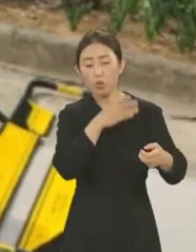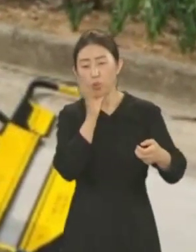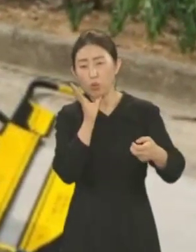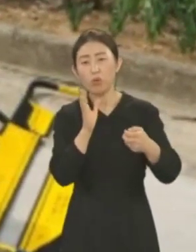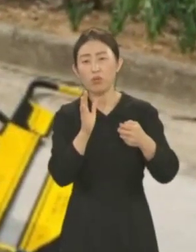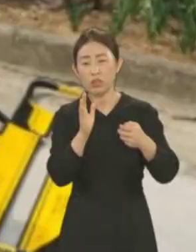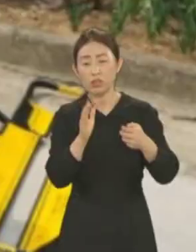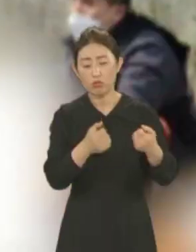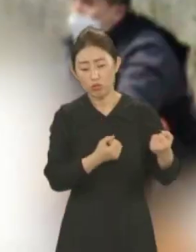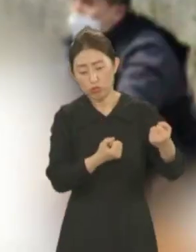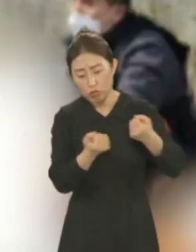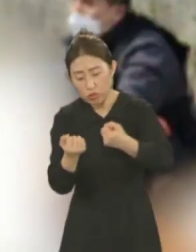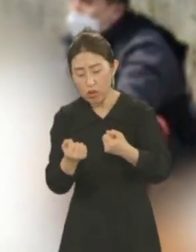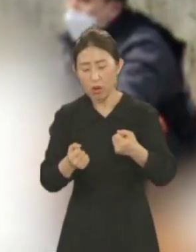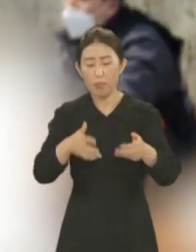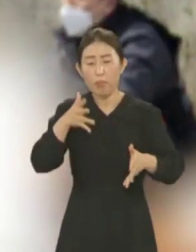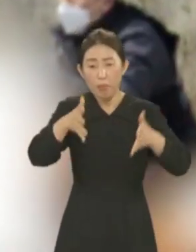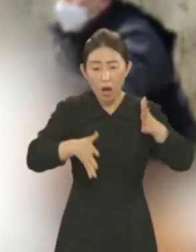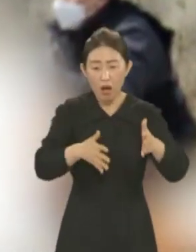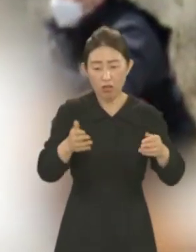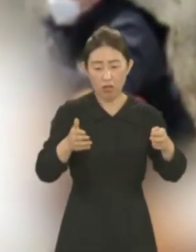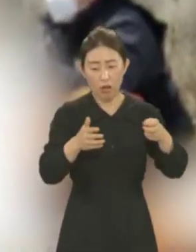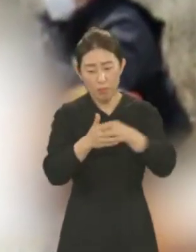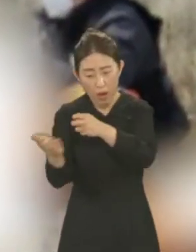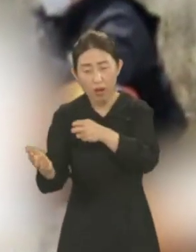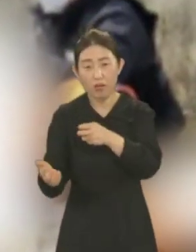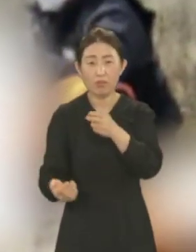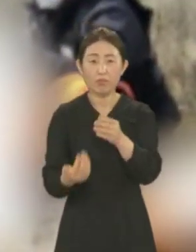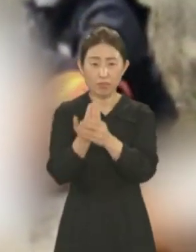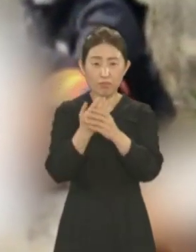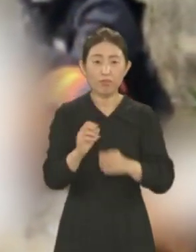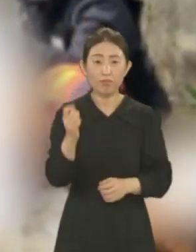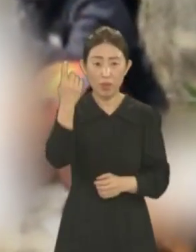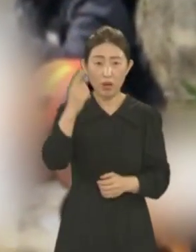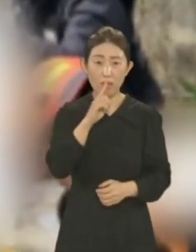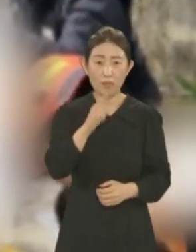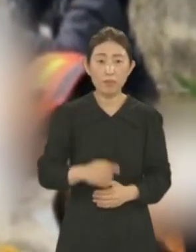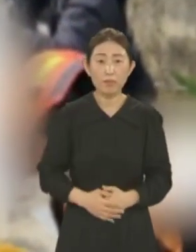운전자가 운전미수구로 사고를 낸 것으로 보고 있습니다